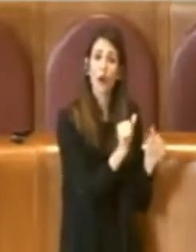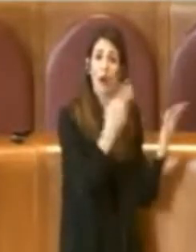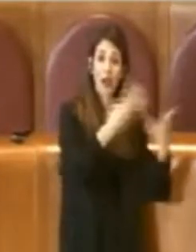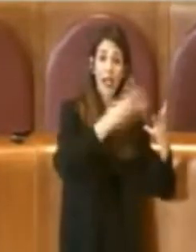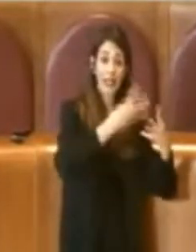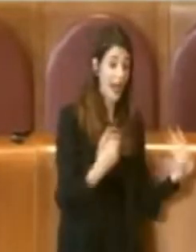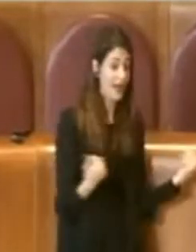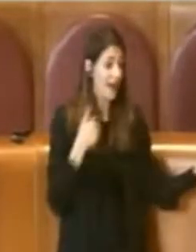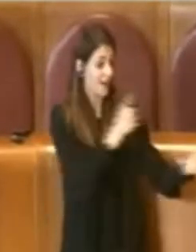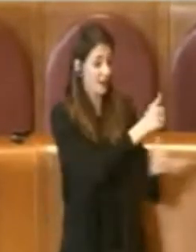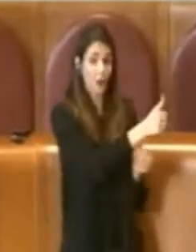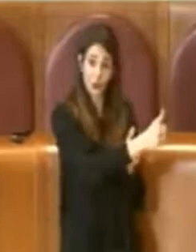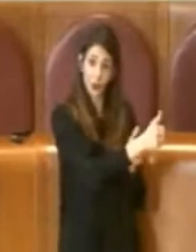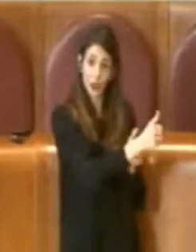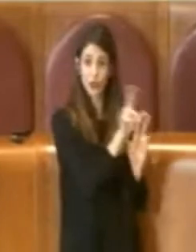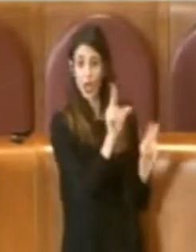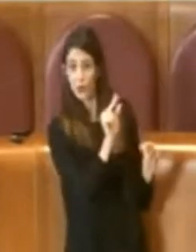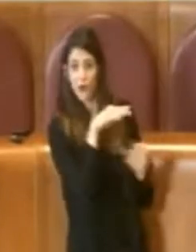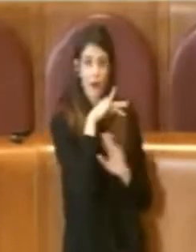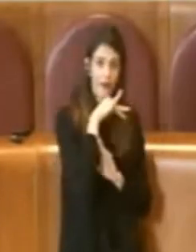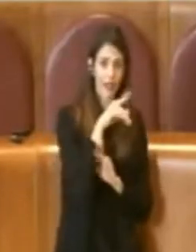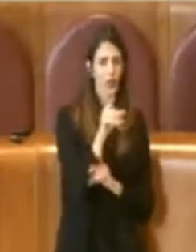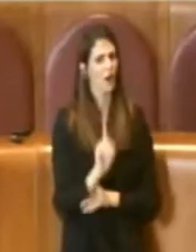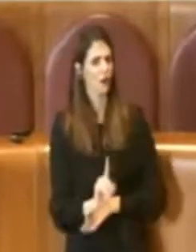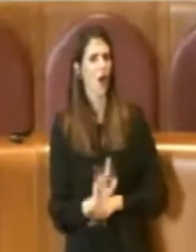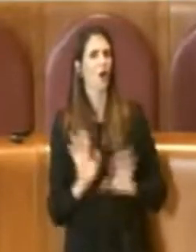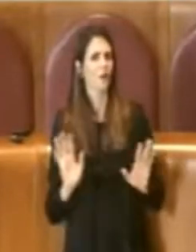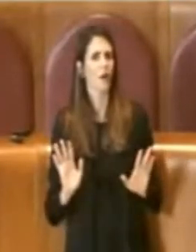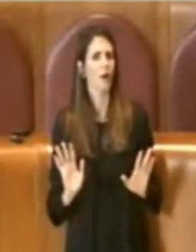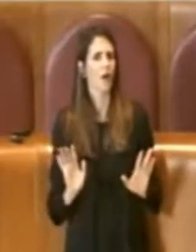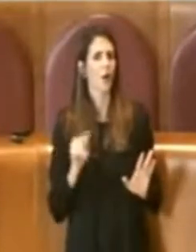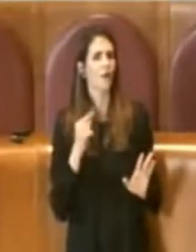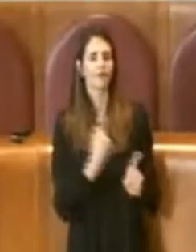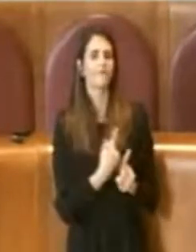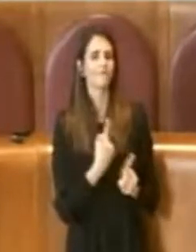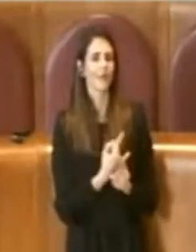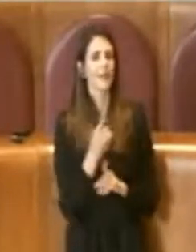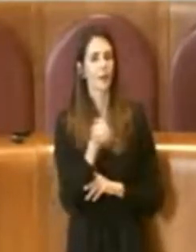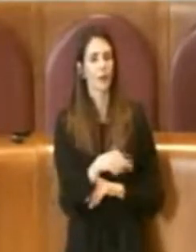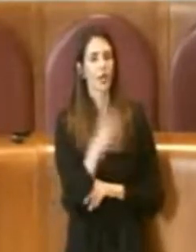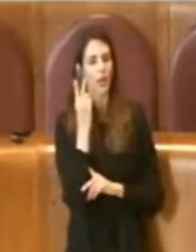che va ad incidere proprio sui tubi.